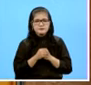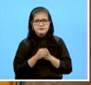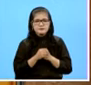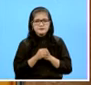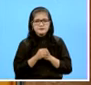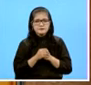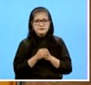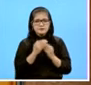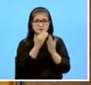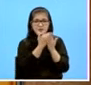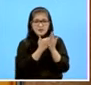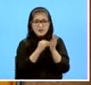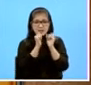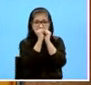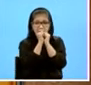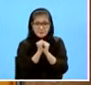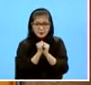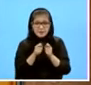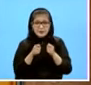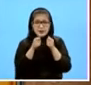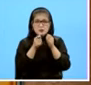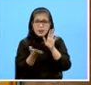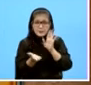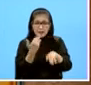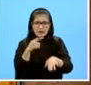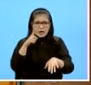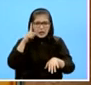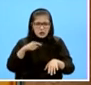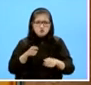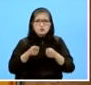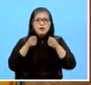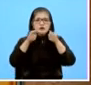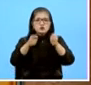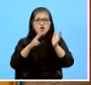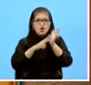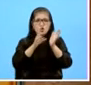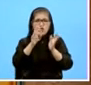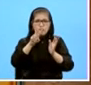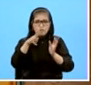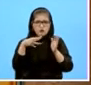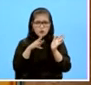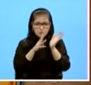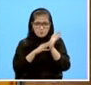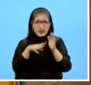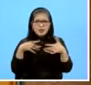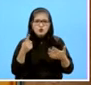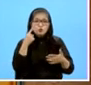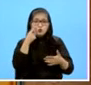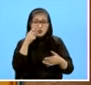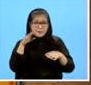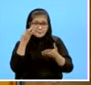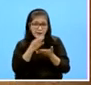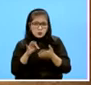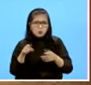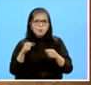Dalam persyaratannya, terpidana dalam mengajukan peninjauan kembali harus juga mengajukan novum atau bukti baru dalam perkara yang sama.